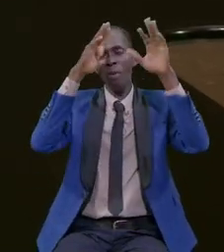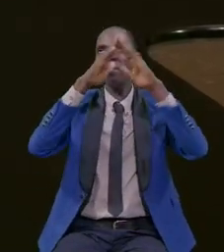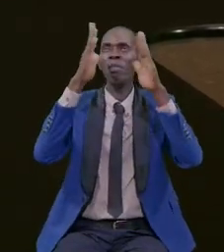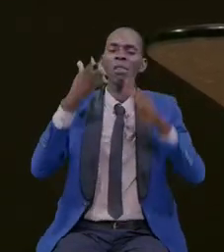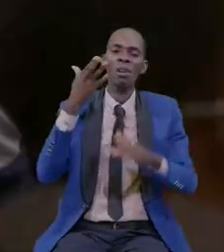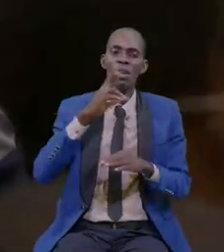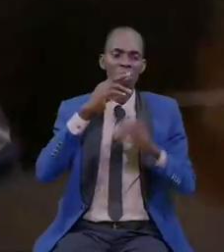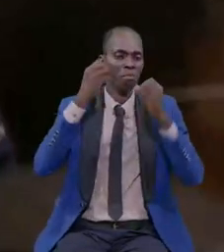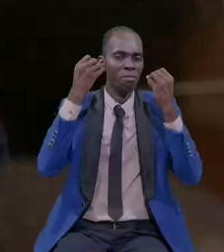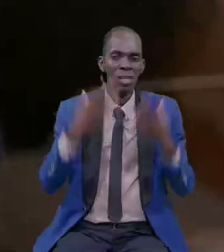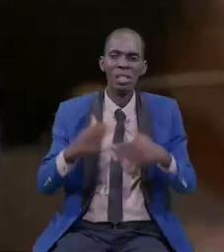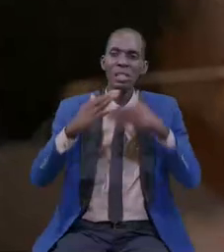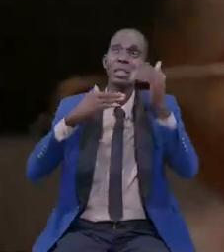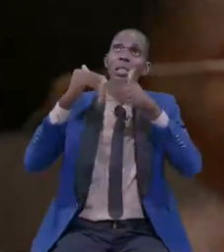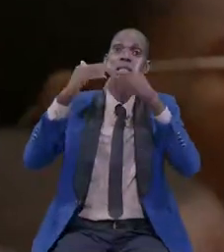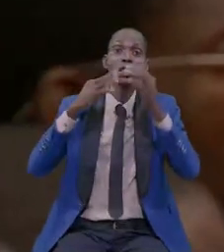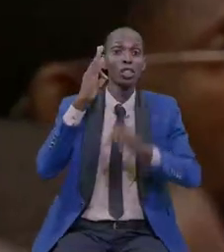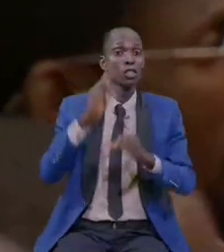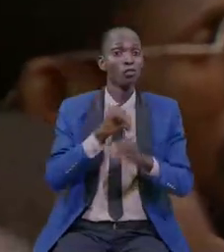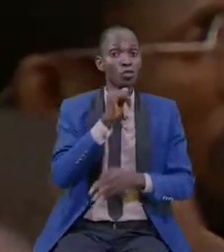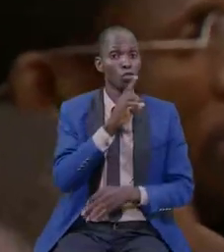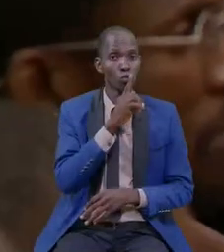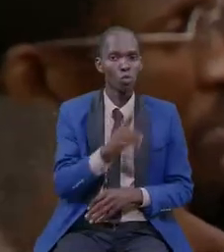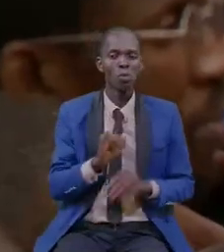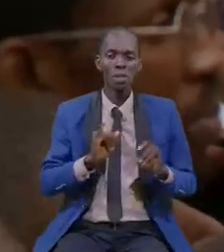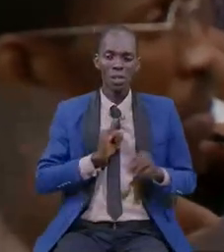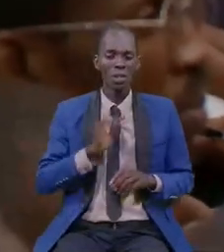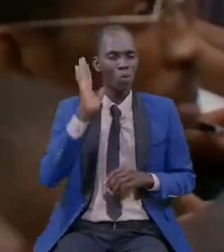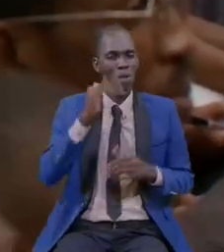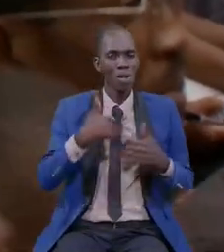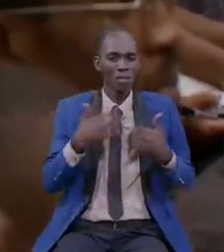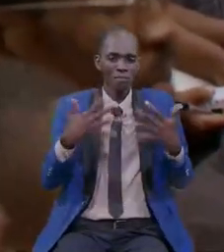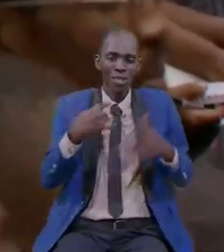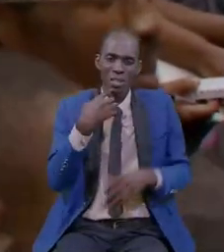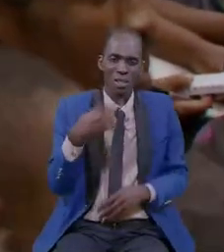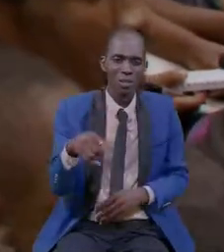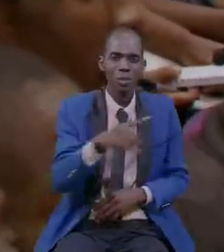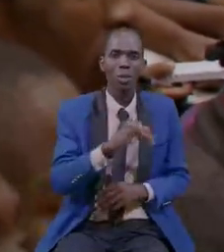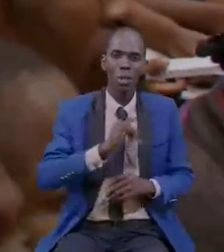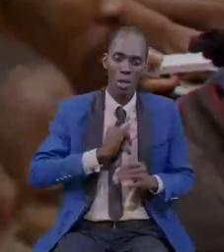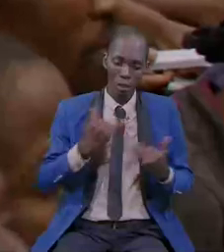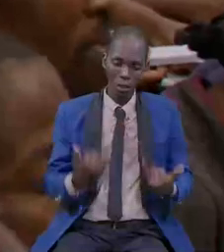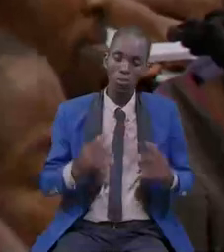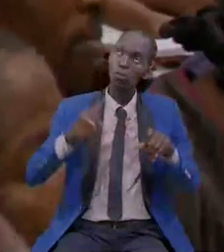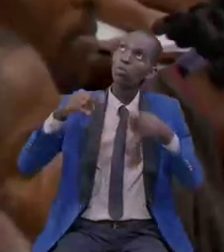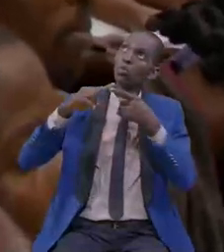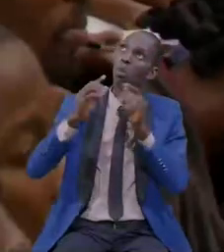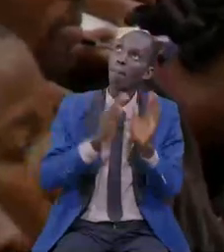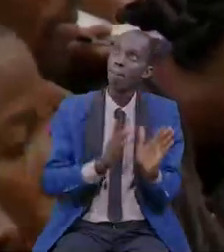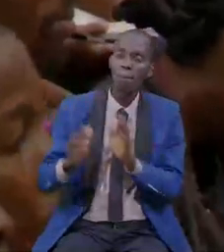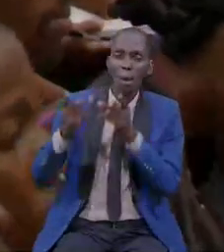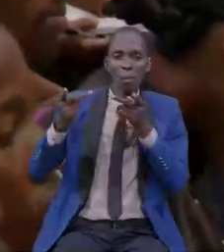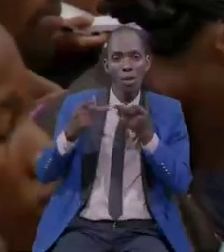n'était pas je vous l'aurais dit je m'en vais vous préparer une place et lorsque je m'en serai allé que je vous aurai préparé la